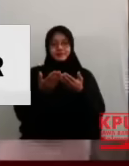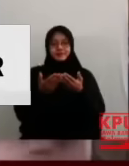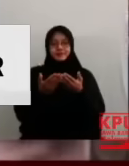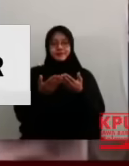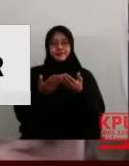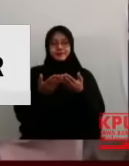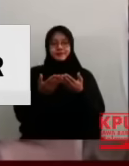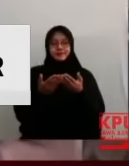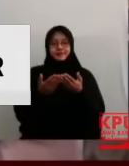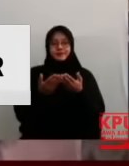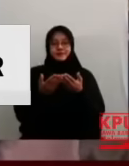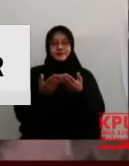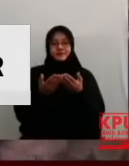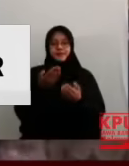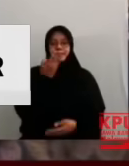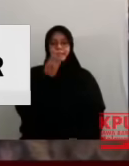Bismillahirrahmanirrahim